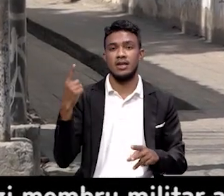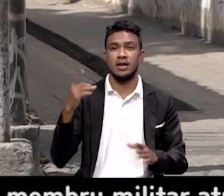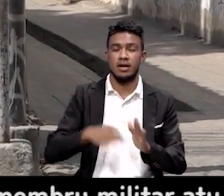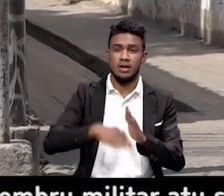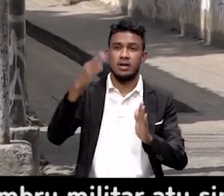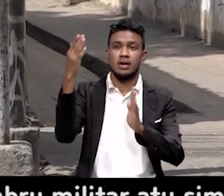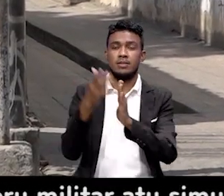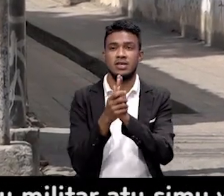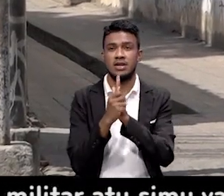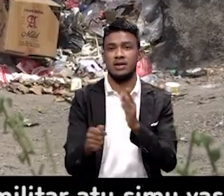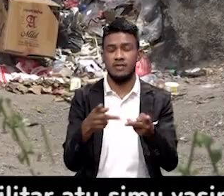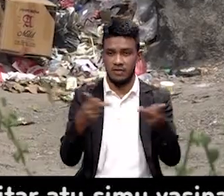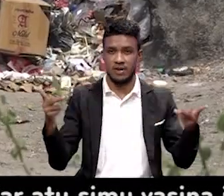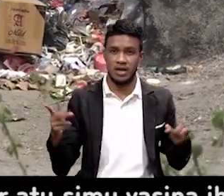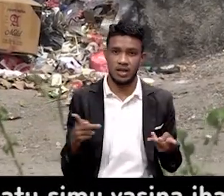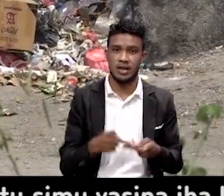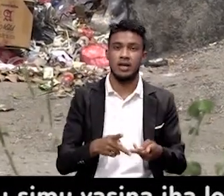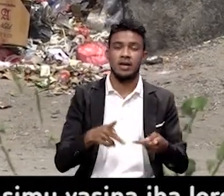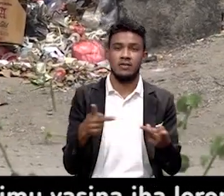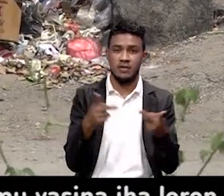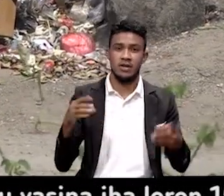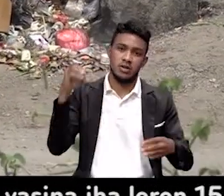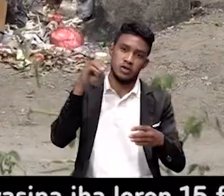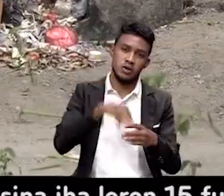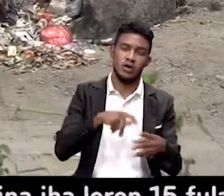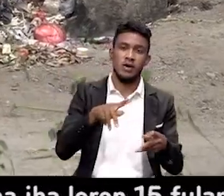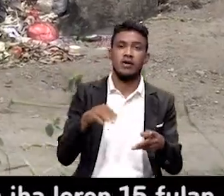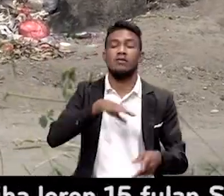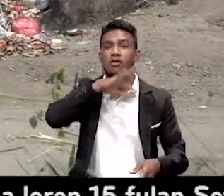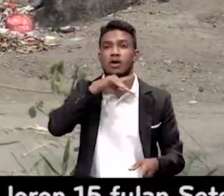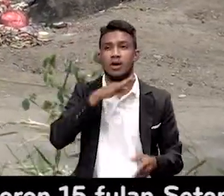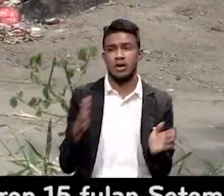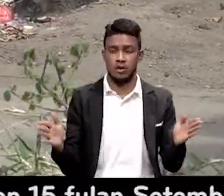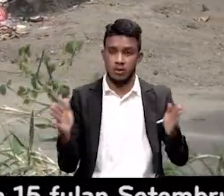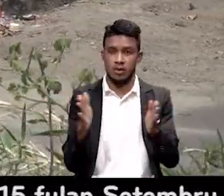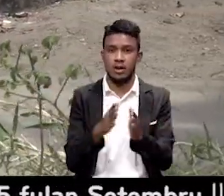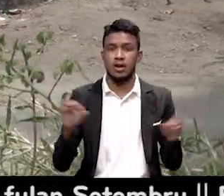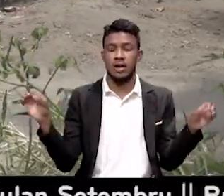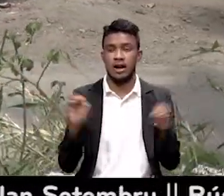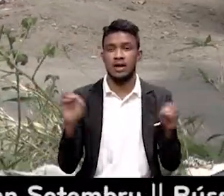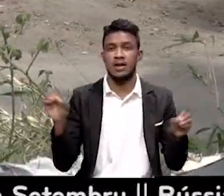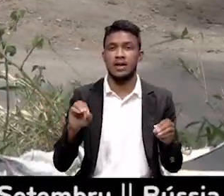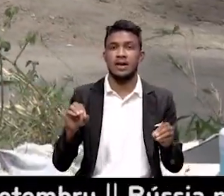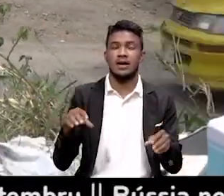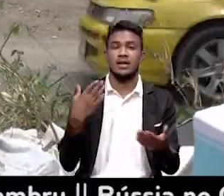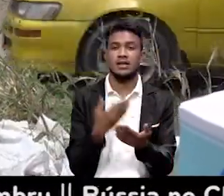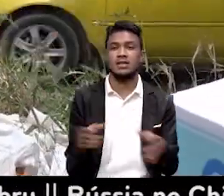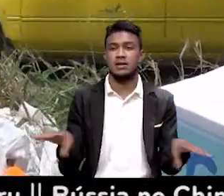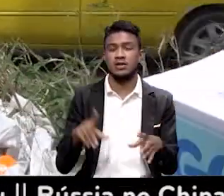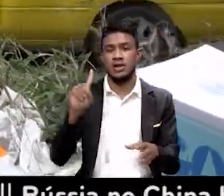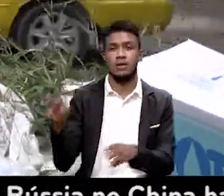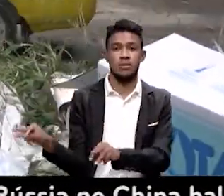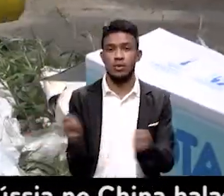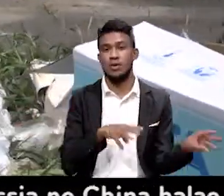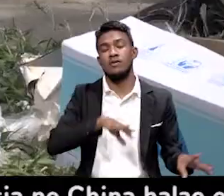lisu fatin ia sidade. Area kafatin soe fuer ikusnian klot. Laiha teknologi ida atu bele muda lisu